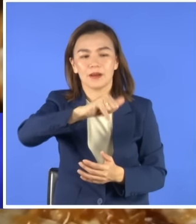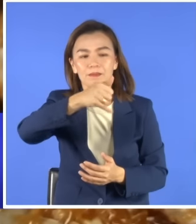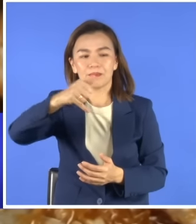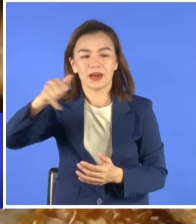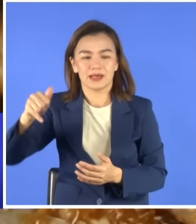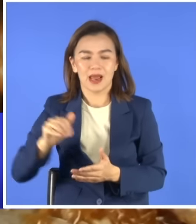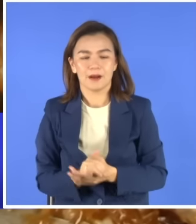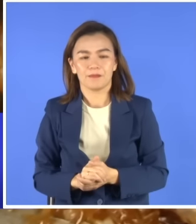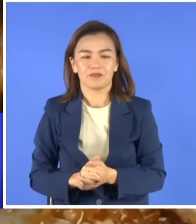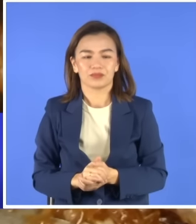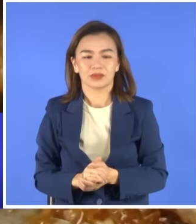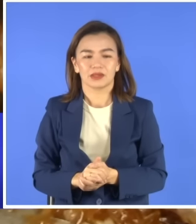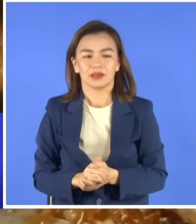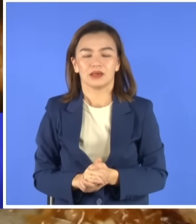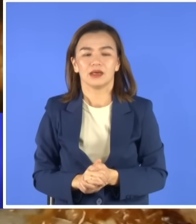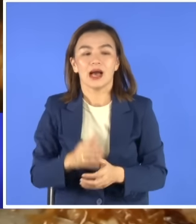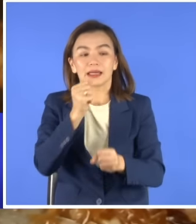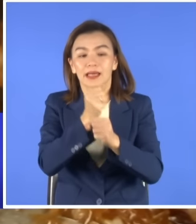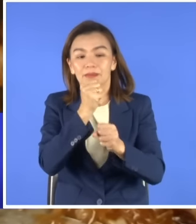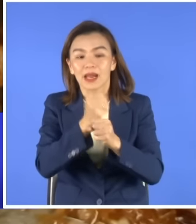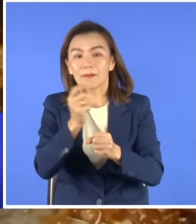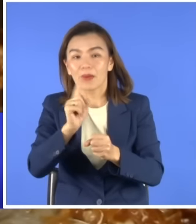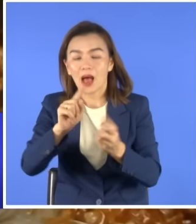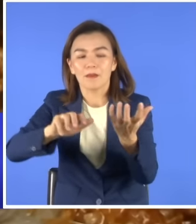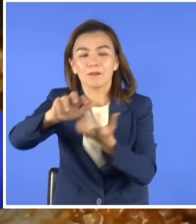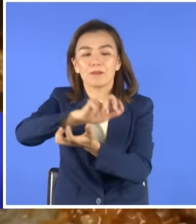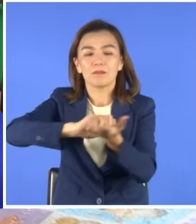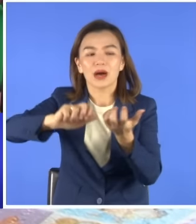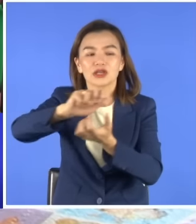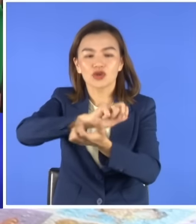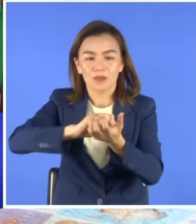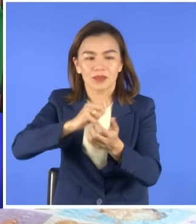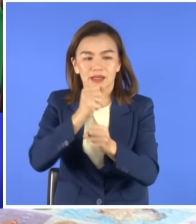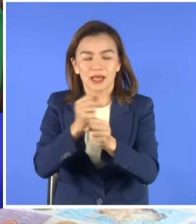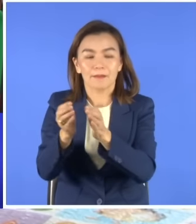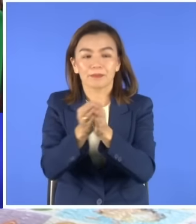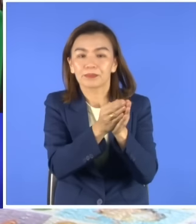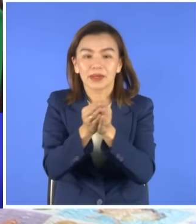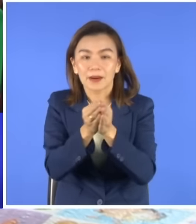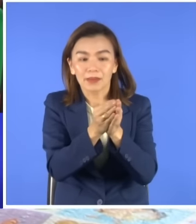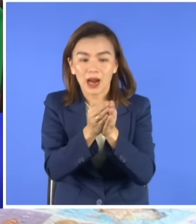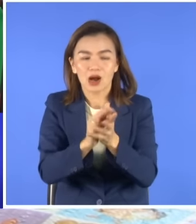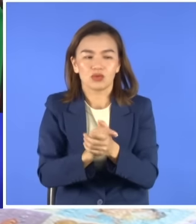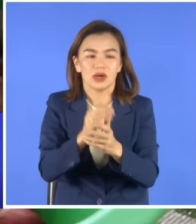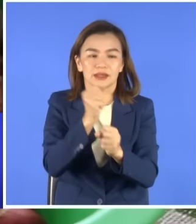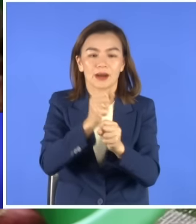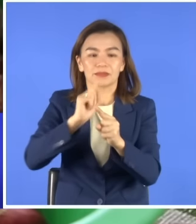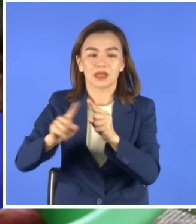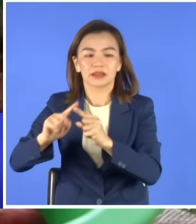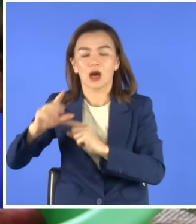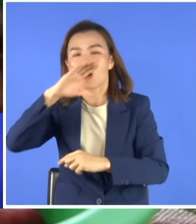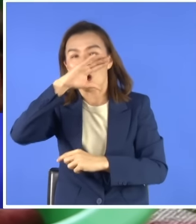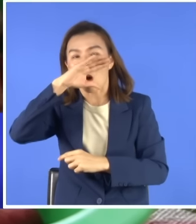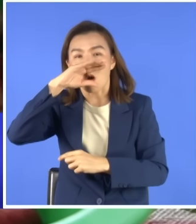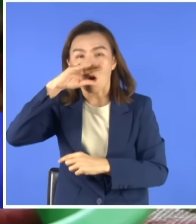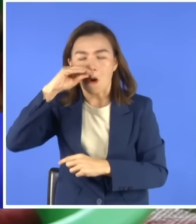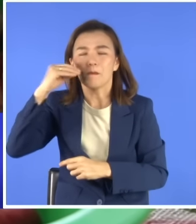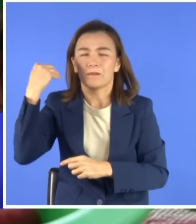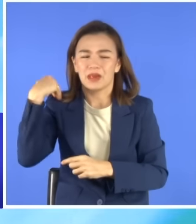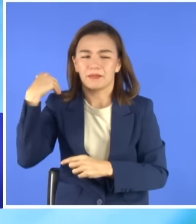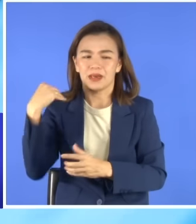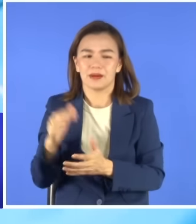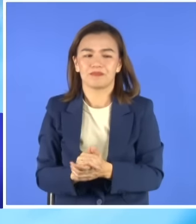แมงดามาเอามามิกนี่มามิกไงเอามาทำเป็นเมนูผสมกับเ่าเมนูอื่นๆเนี่ยมันหอมมาั้นเถอะโดยเฉพาะปลา